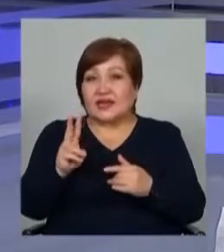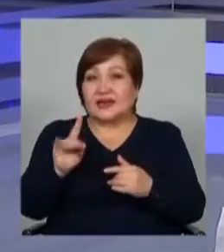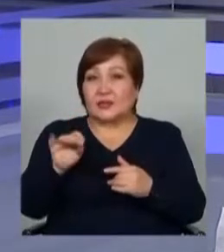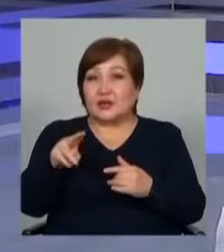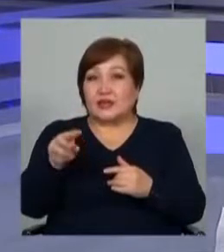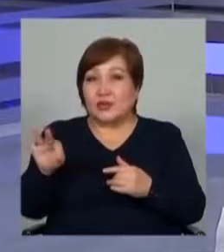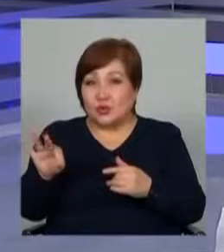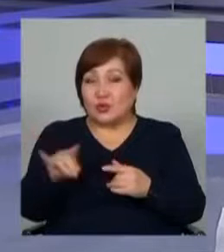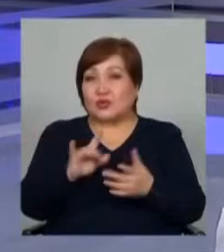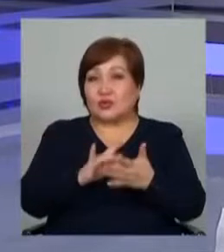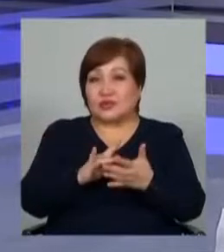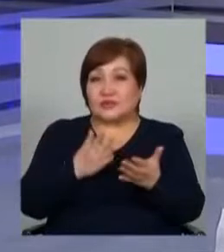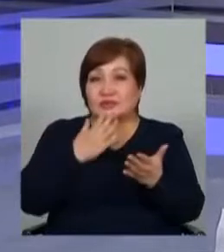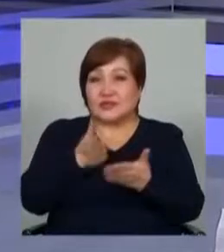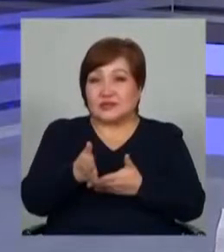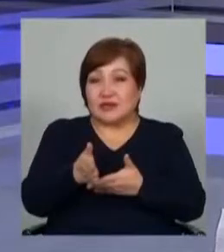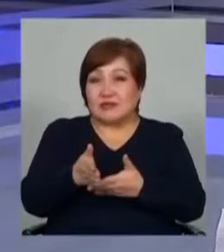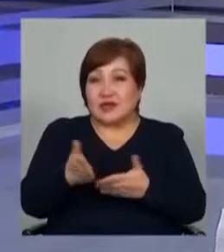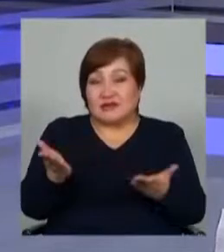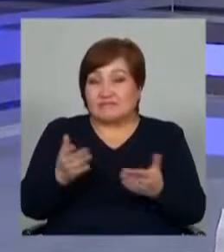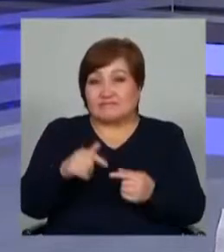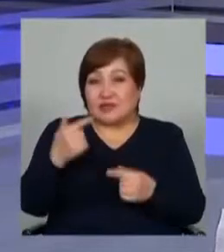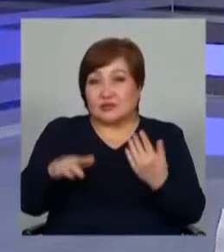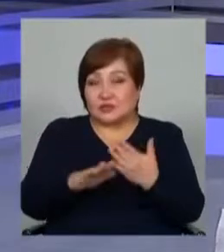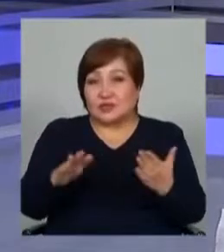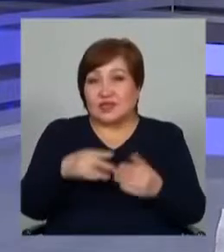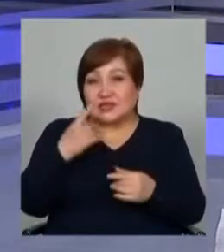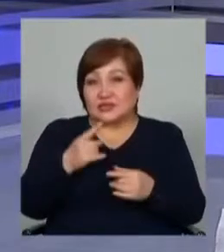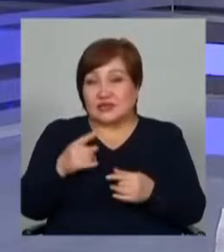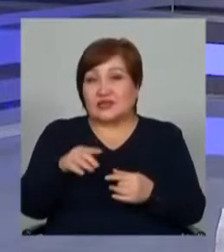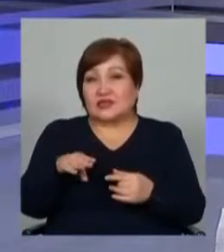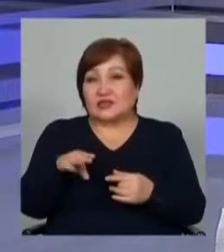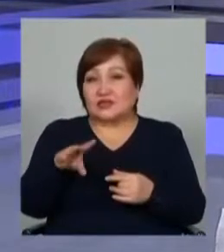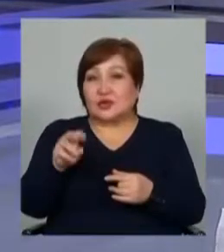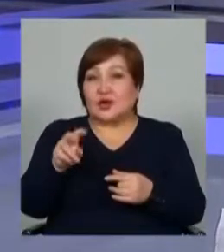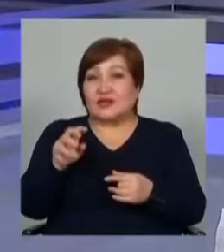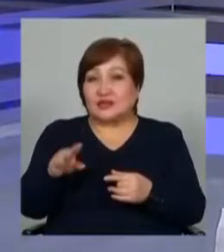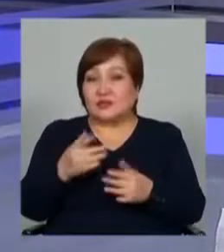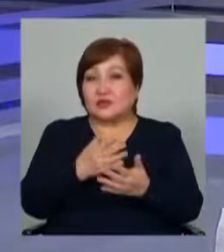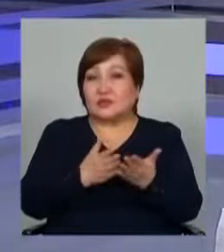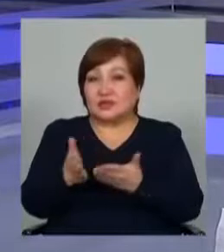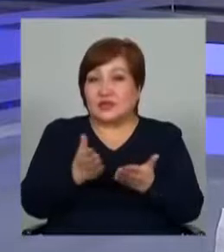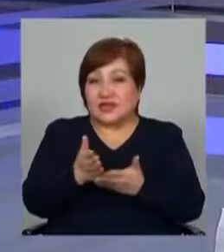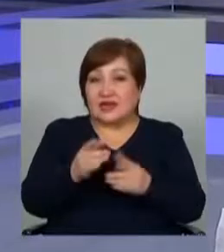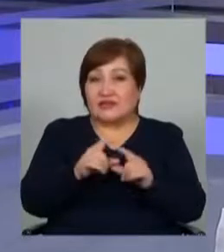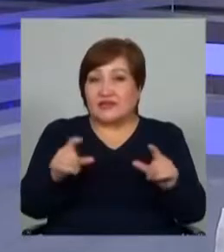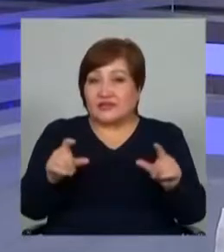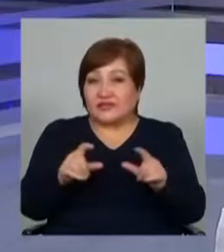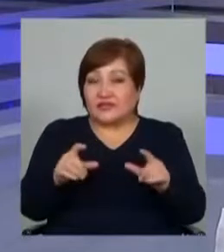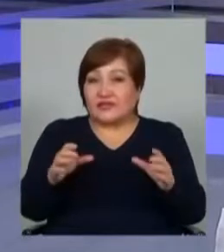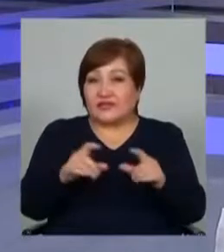салығы мардымсыз. Дәл осылай мәлімдеген президент Қасым-Жомарт Тоқаев жауаптыларға бұл саладағы фермаларды анықтап, кеден